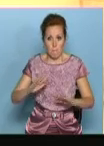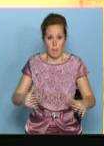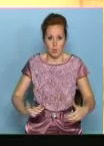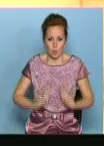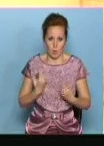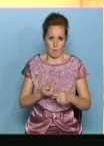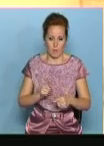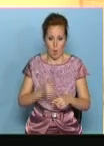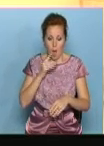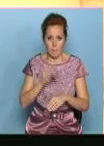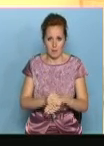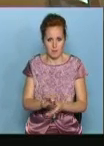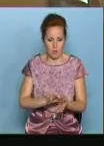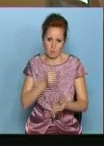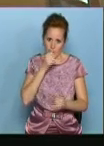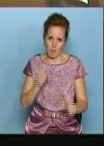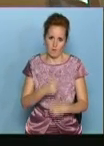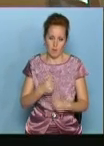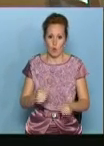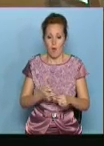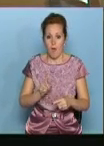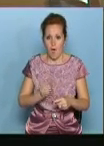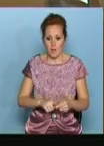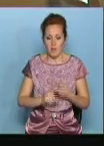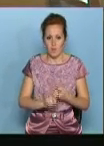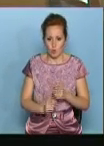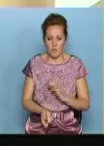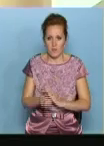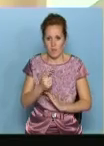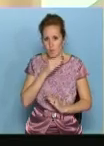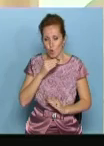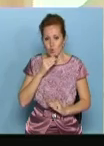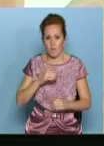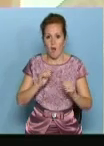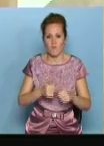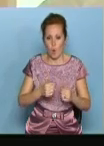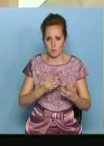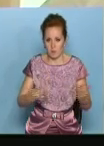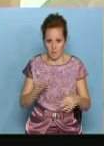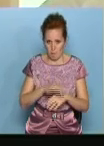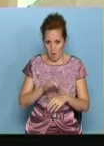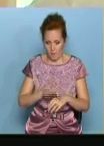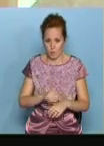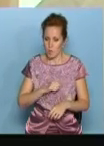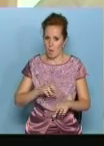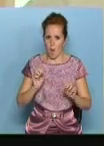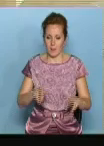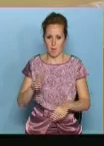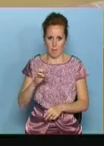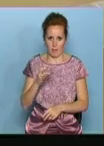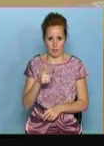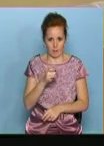ее сразу невозможно. Этот вирус вызывает множество форм заболеваний, но самый опасный – менингит. Сейчас в инфекционке